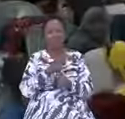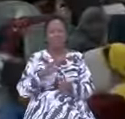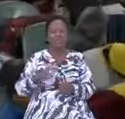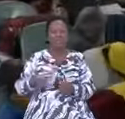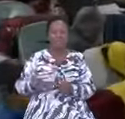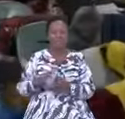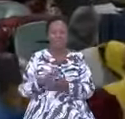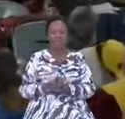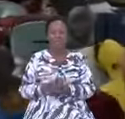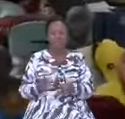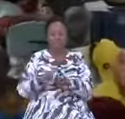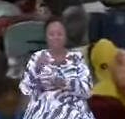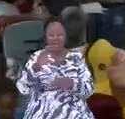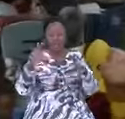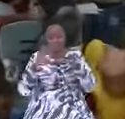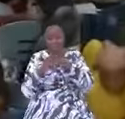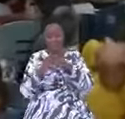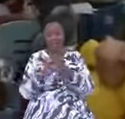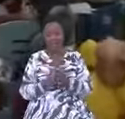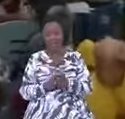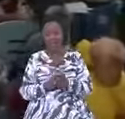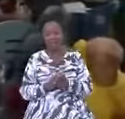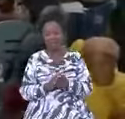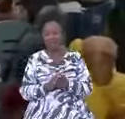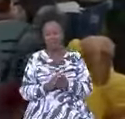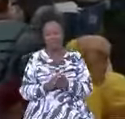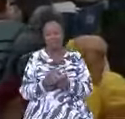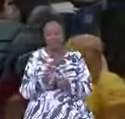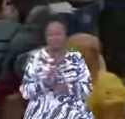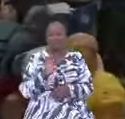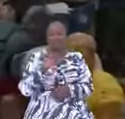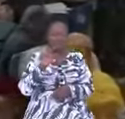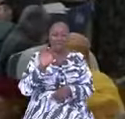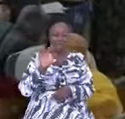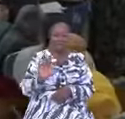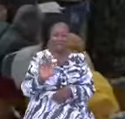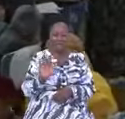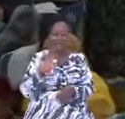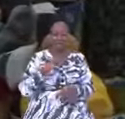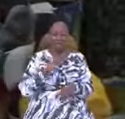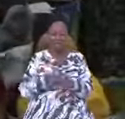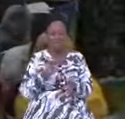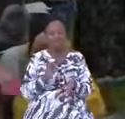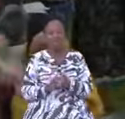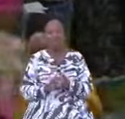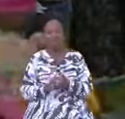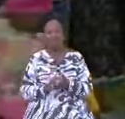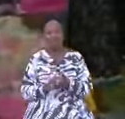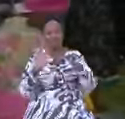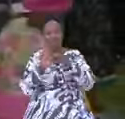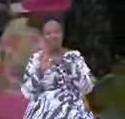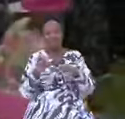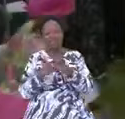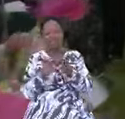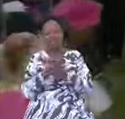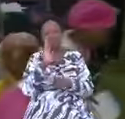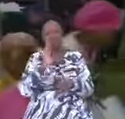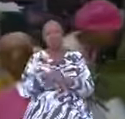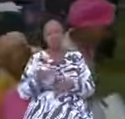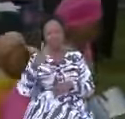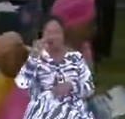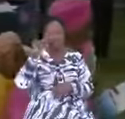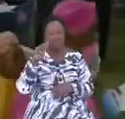dessus et il ya une un formulaire qui va s'afficher